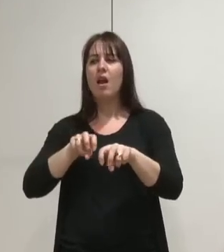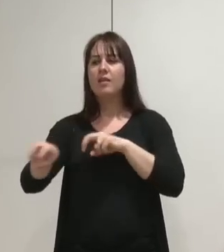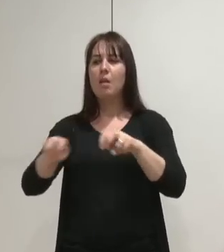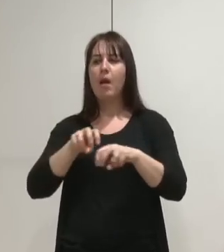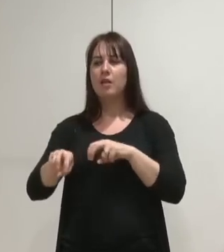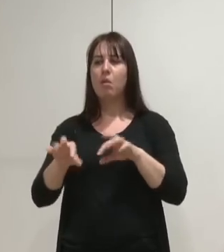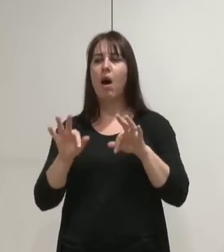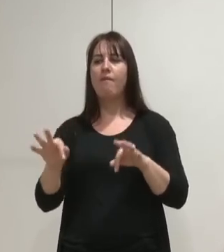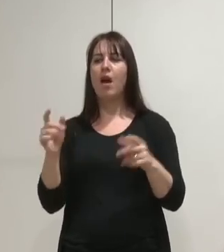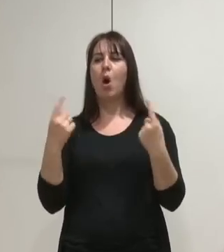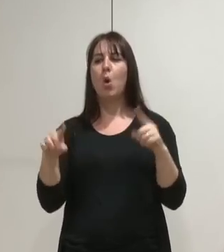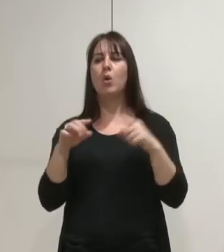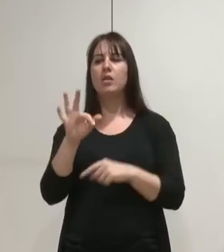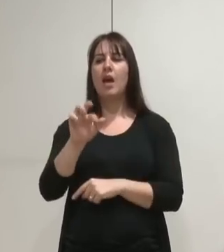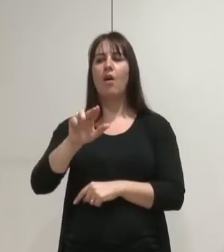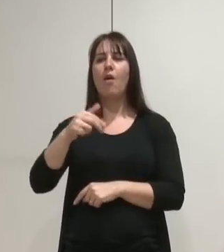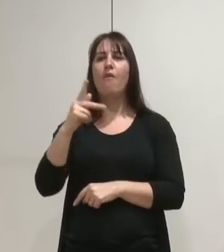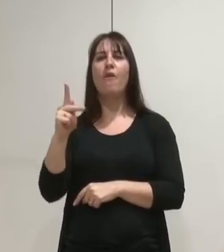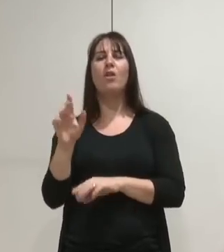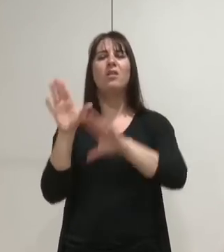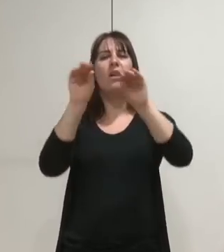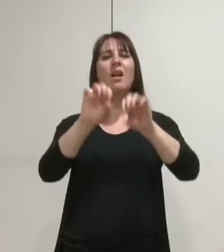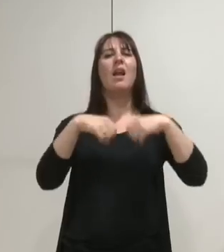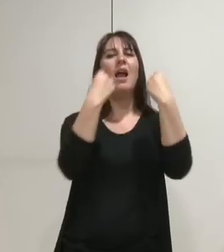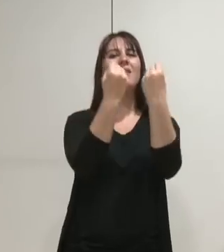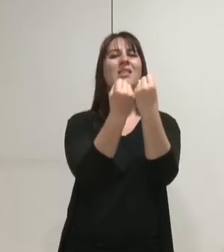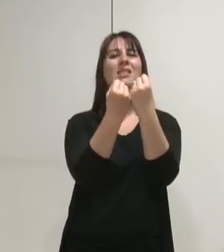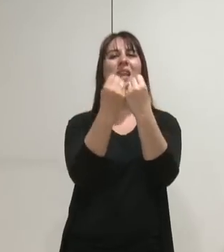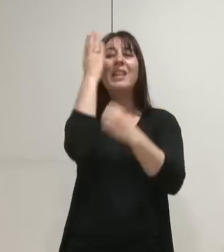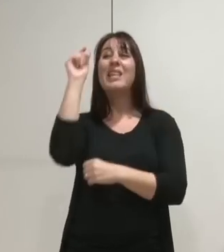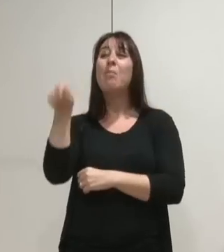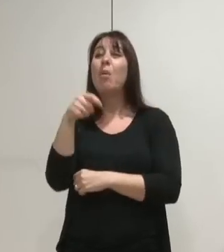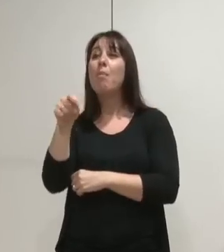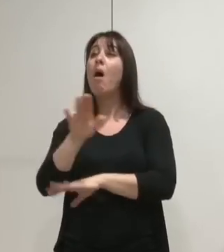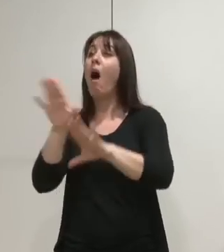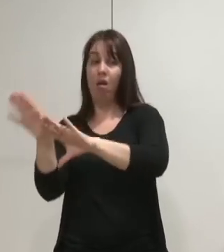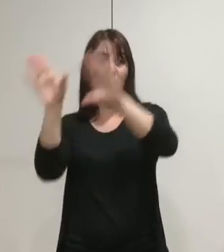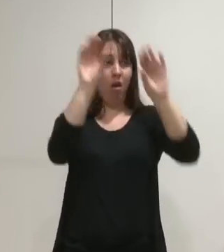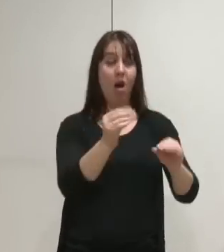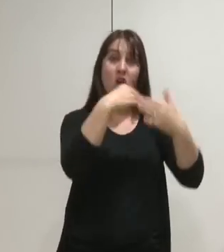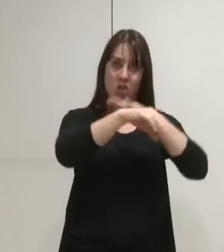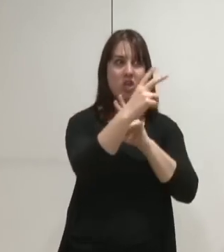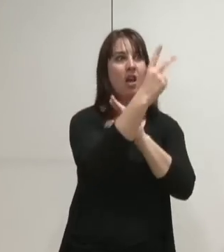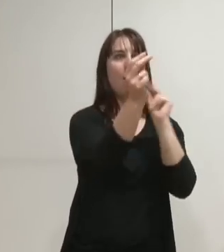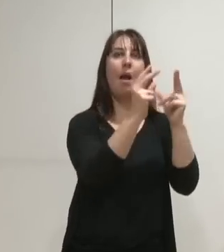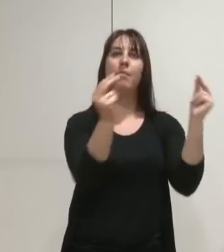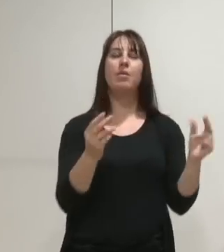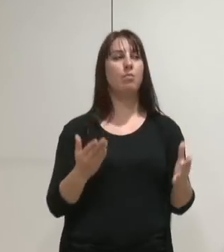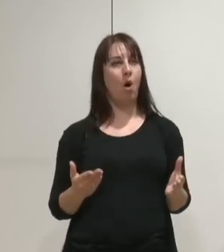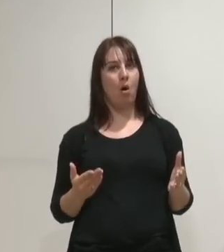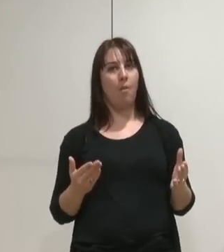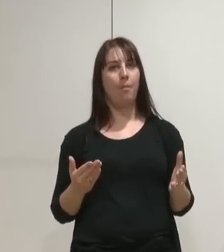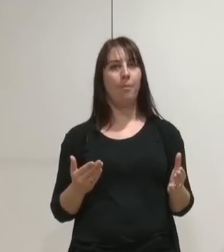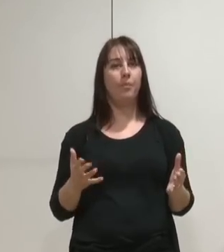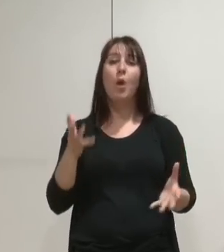fin qui était prévu au stade des Alpes au Palais des Sports et c'est peut-être l'occasion aussi de dire que